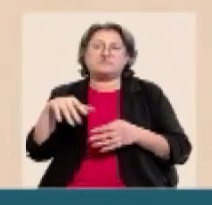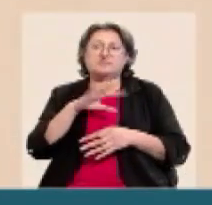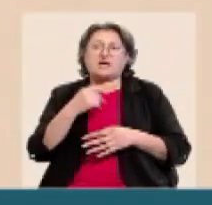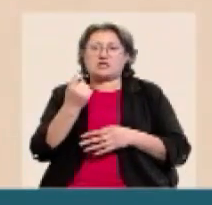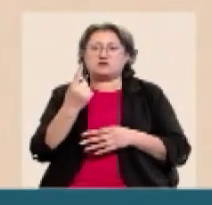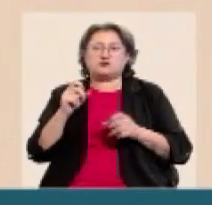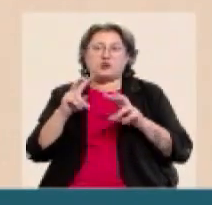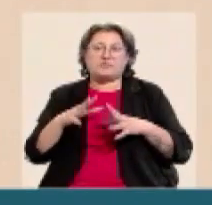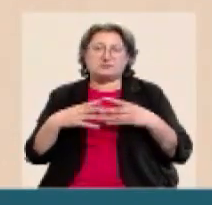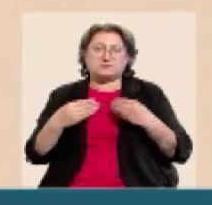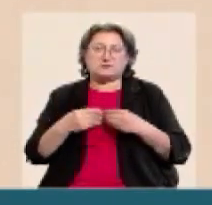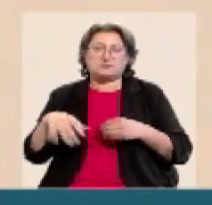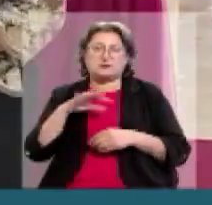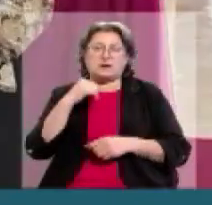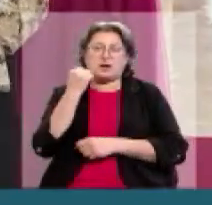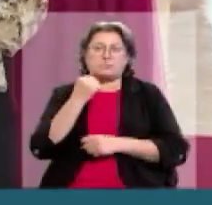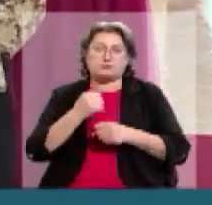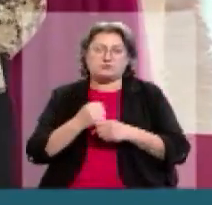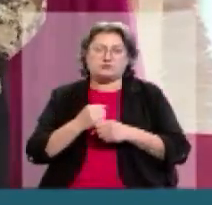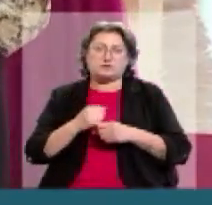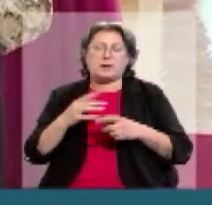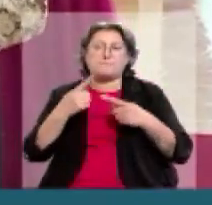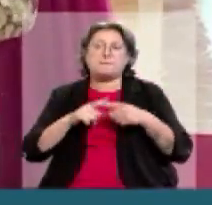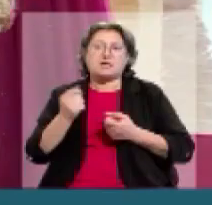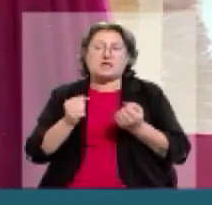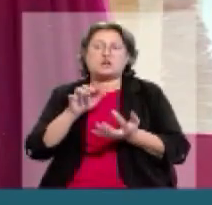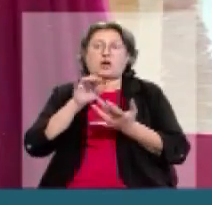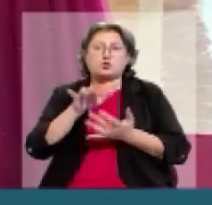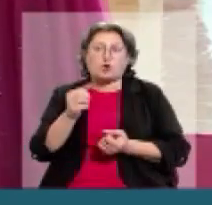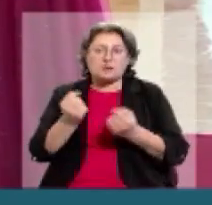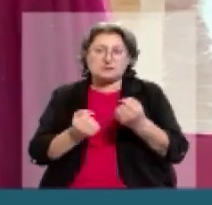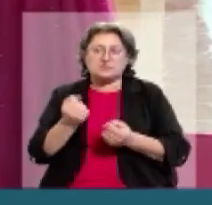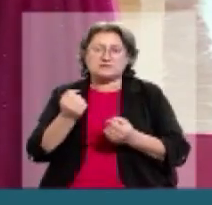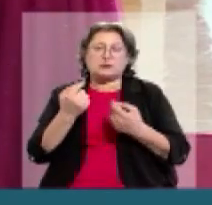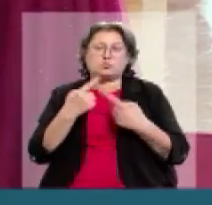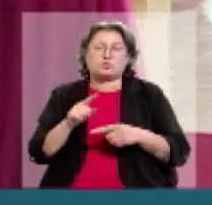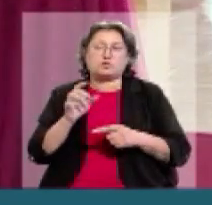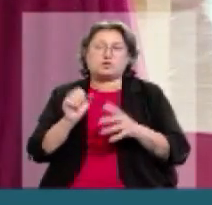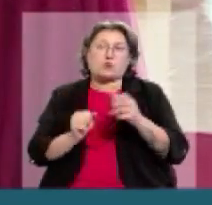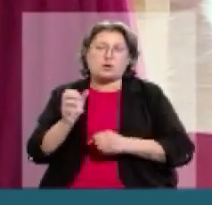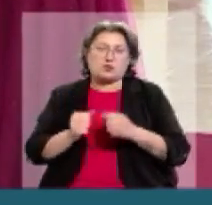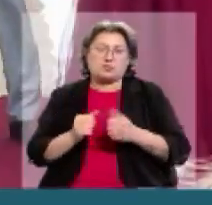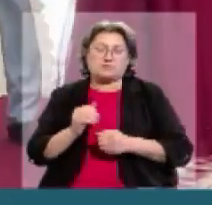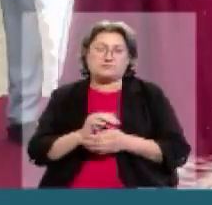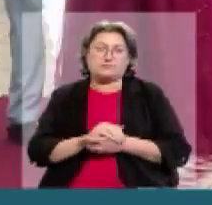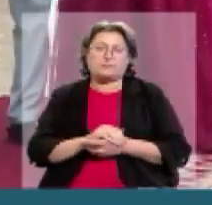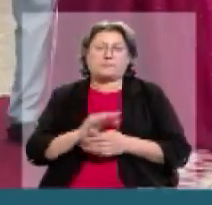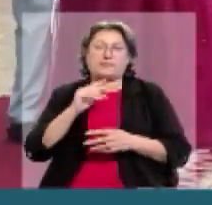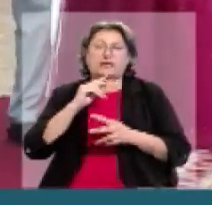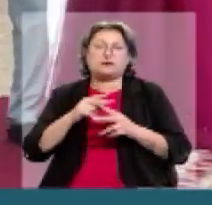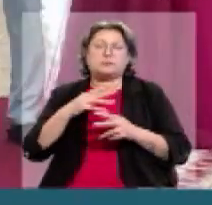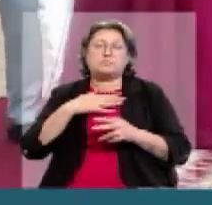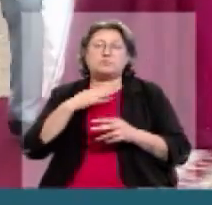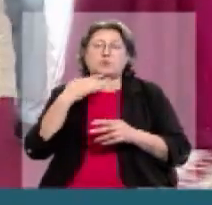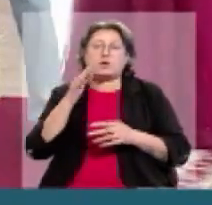механизатор, бірі тракторшы, енді бірі сауыншы. Ал Ырсалды апа көп жылдар әр жерде істесе, қазіргі күні аспаз. Бір қарағанда